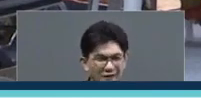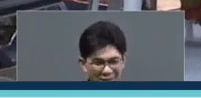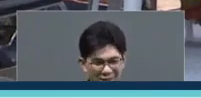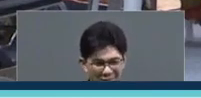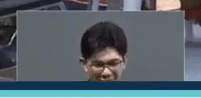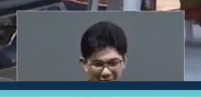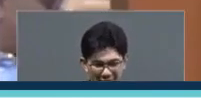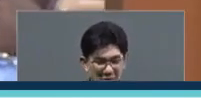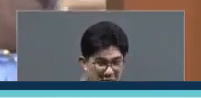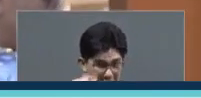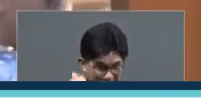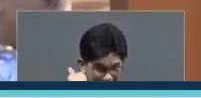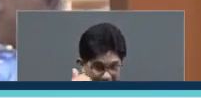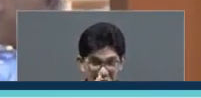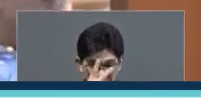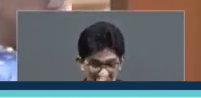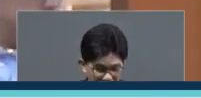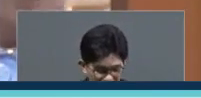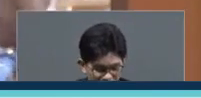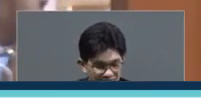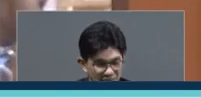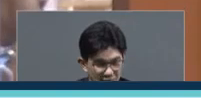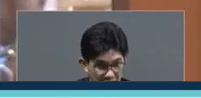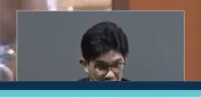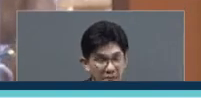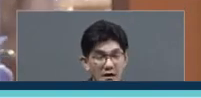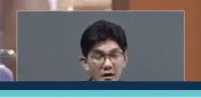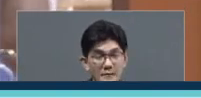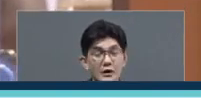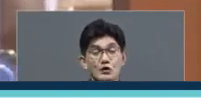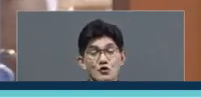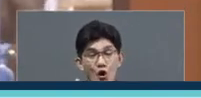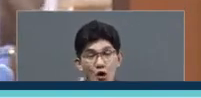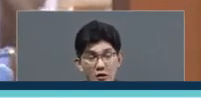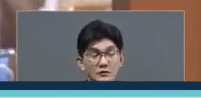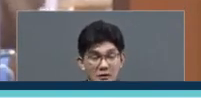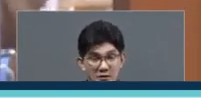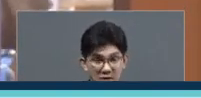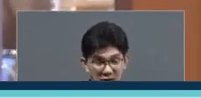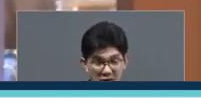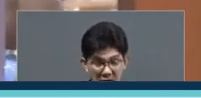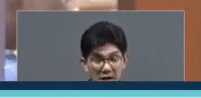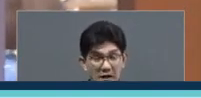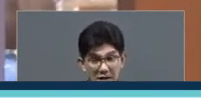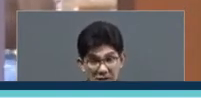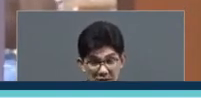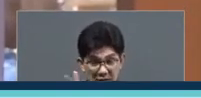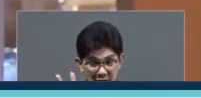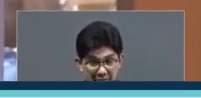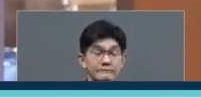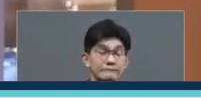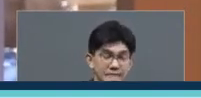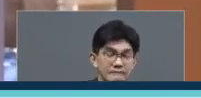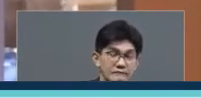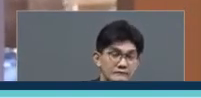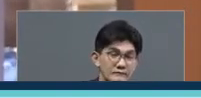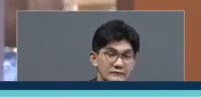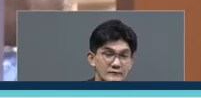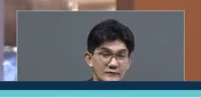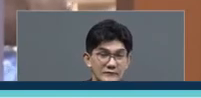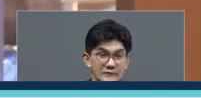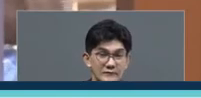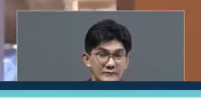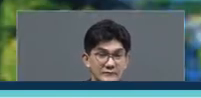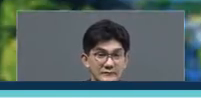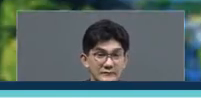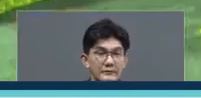จริงๆผ้าไทยเรามีเสน่ห์มากเลย ขณะเดียวกันที่กลุ่มผ้าทอขิดไหมบ้านโพคำจังหวัดหนองบัวลำพูเชิญชวนผู้เข้าร่วม